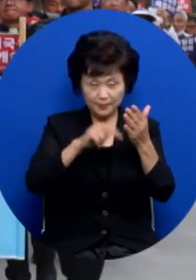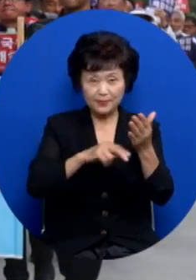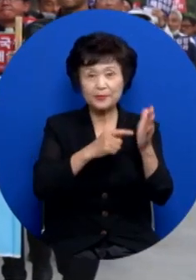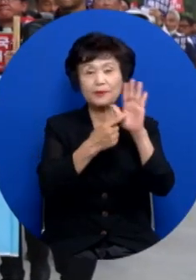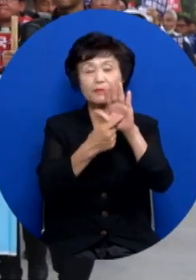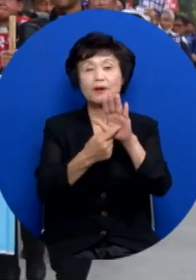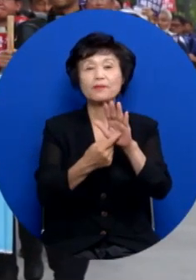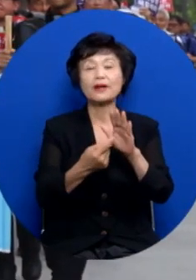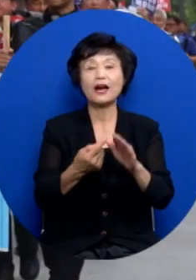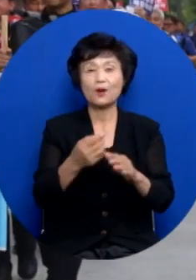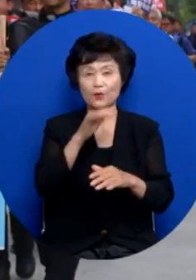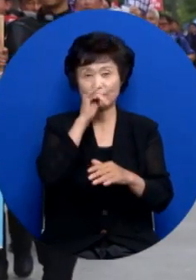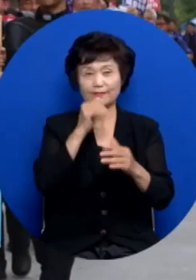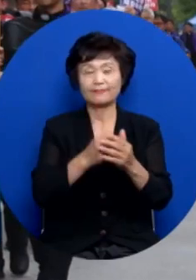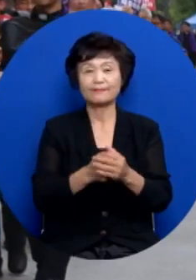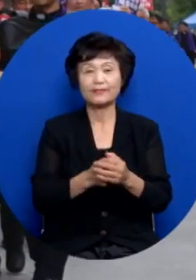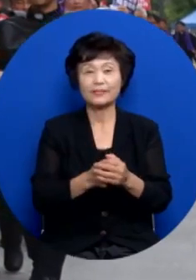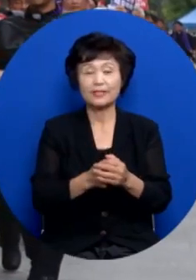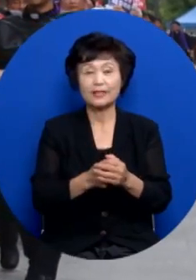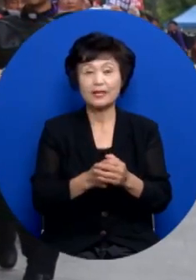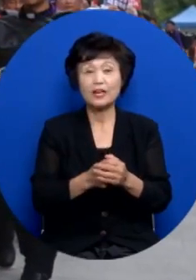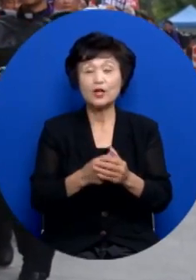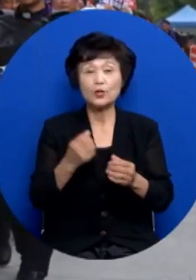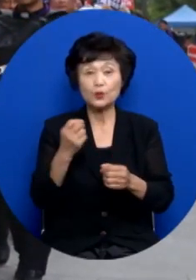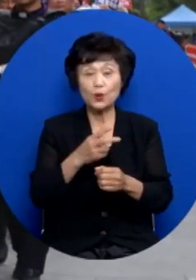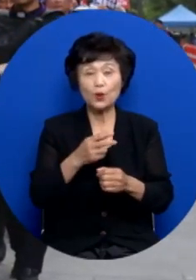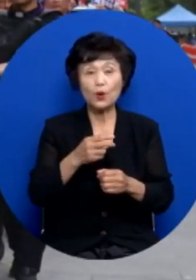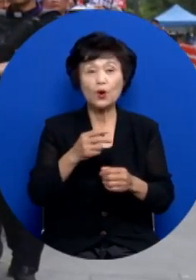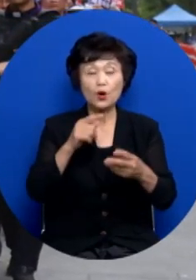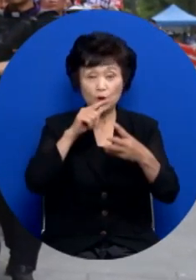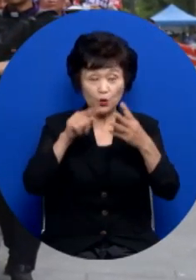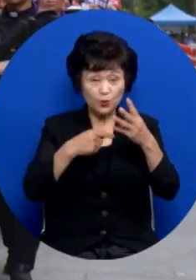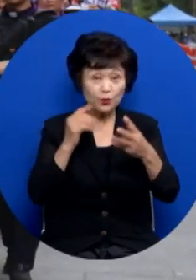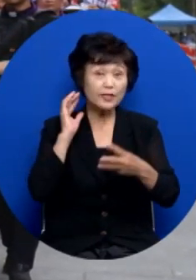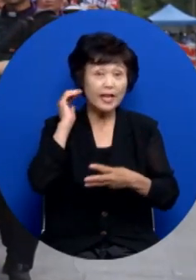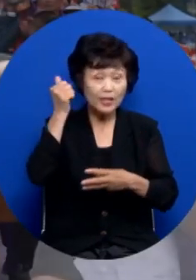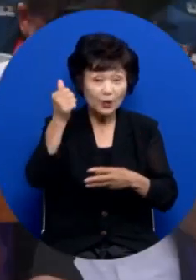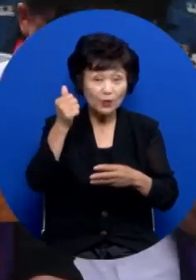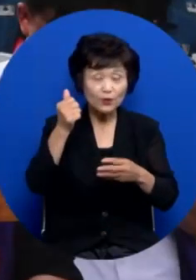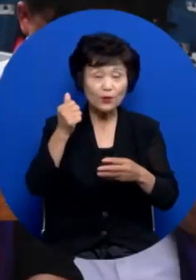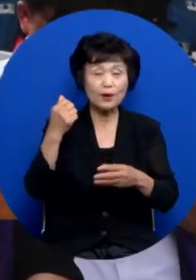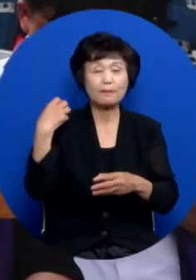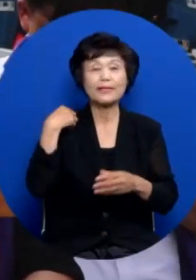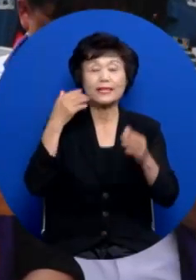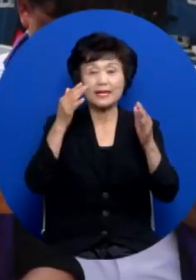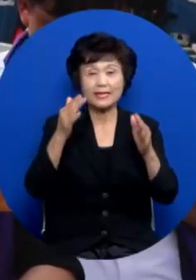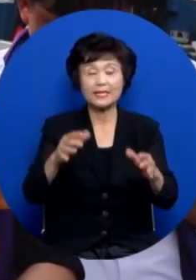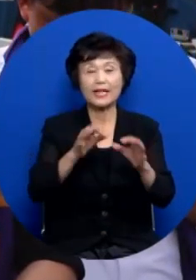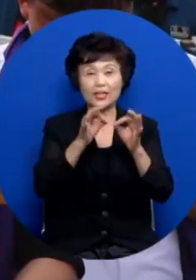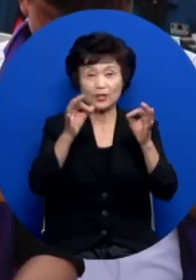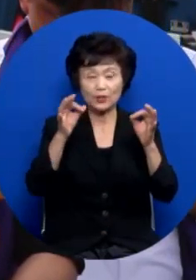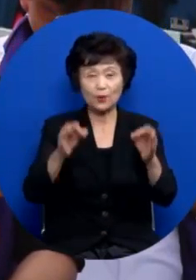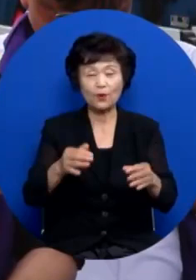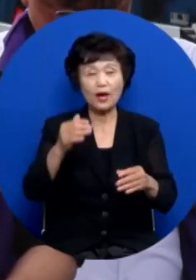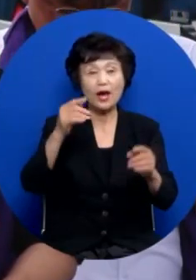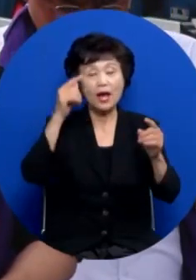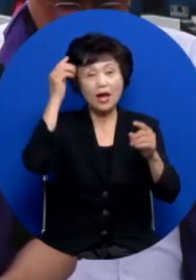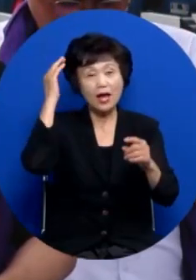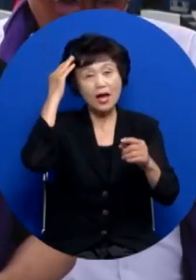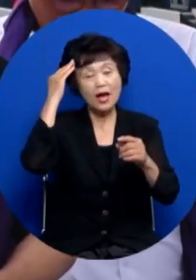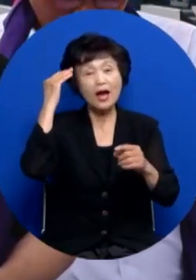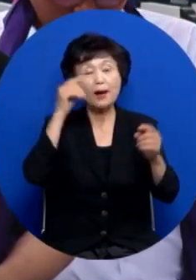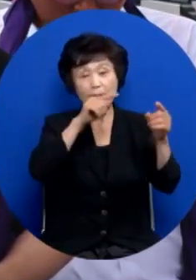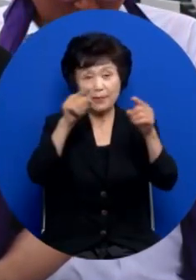반성 등을 촉구했습니다 기장초면은 윤석열 정보 제임 동안 한반도 평화와 종전의 염원하는 기도와 행동을